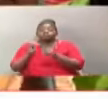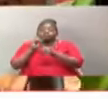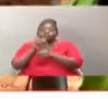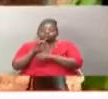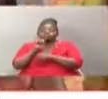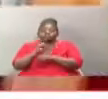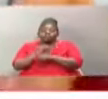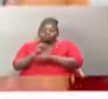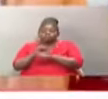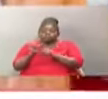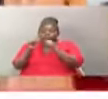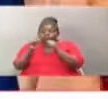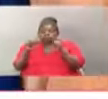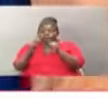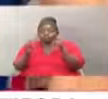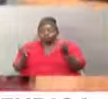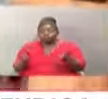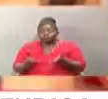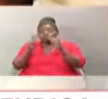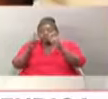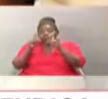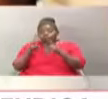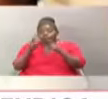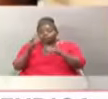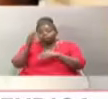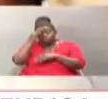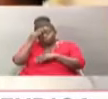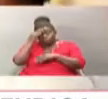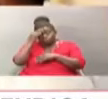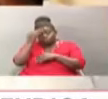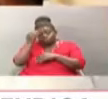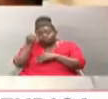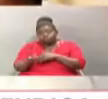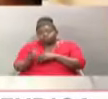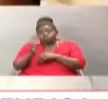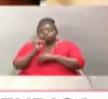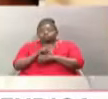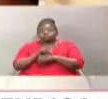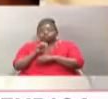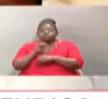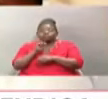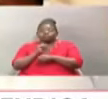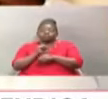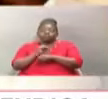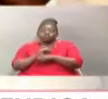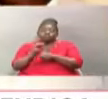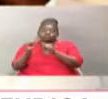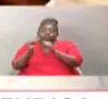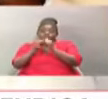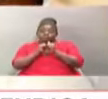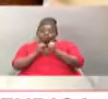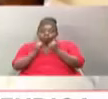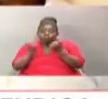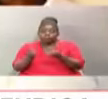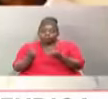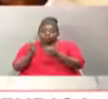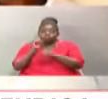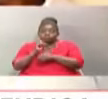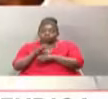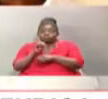wamo nokutumbula ekifaananyi ky'obusiramu yirengo okutira okukolagana okukolaganira wamu okutira